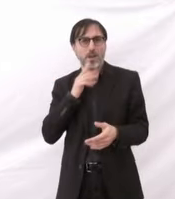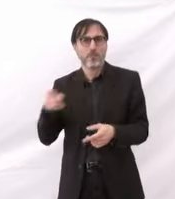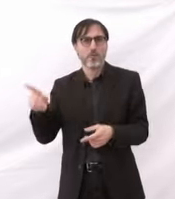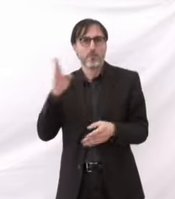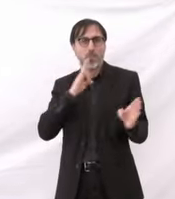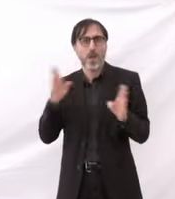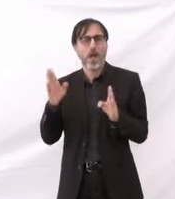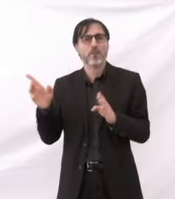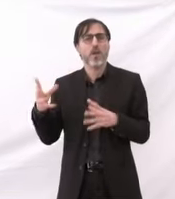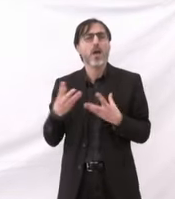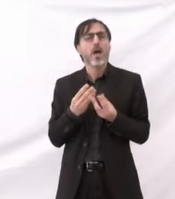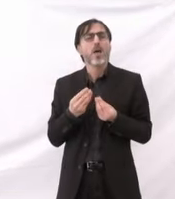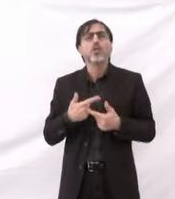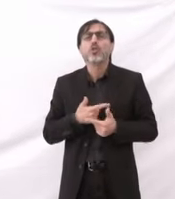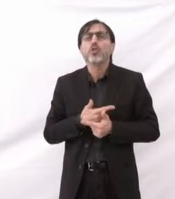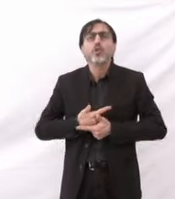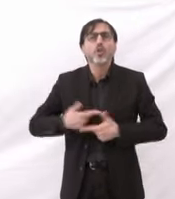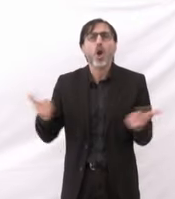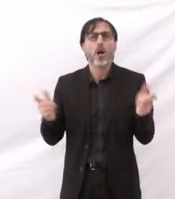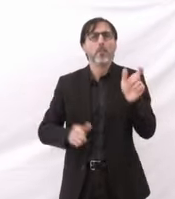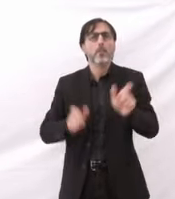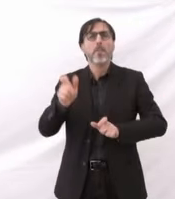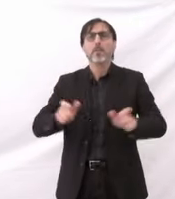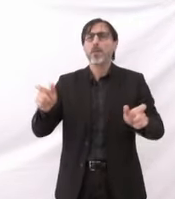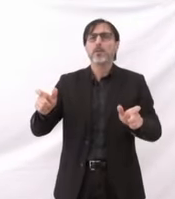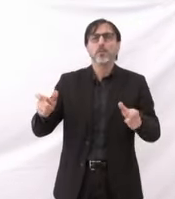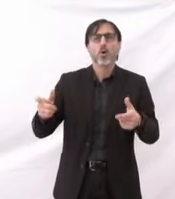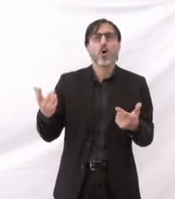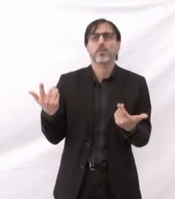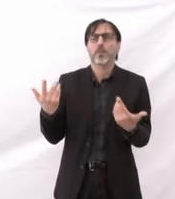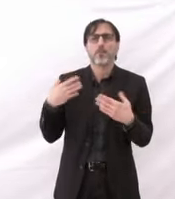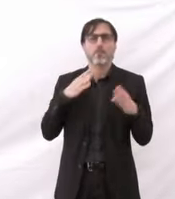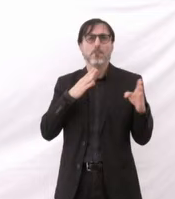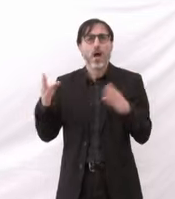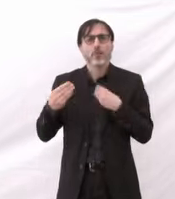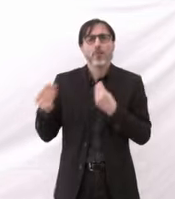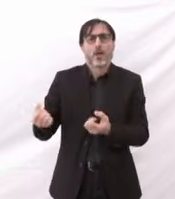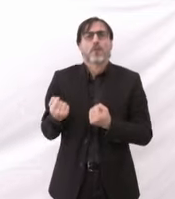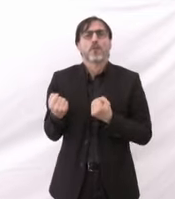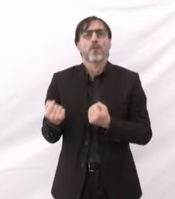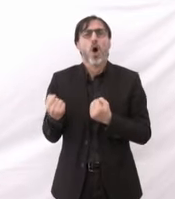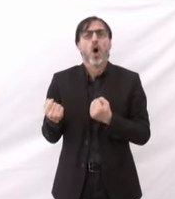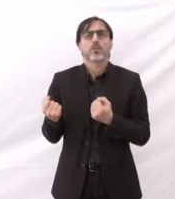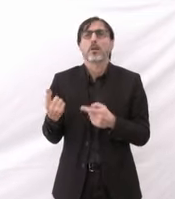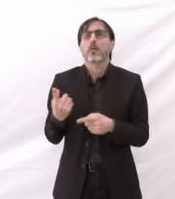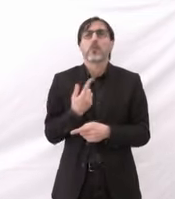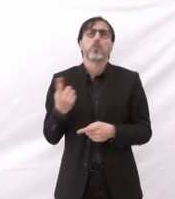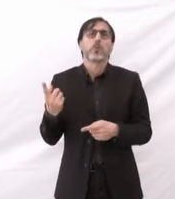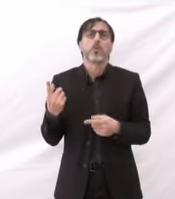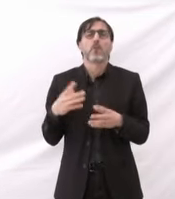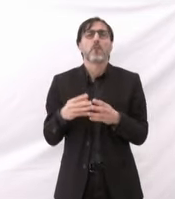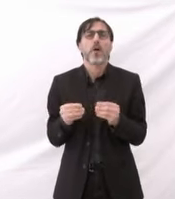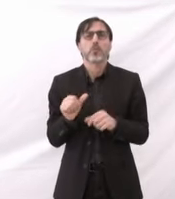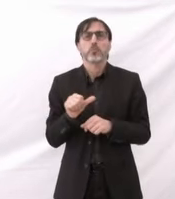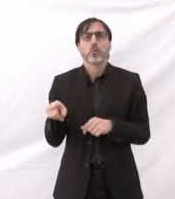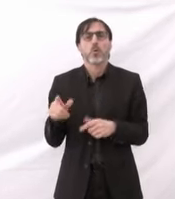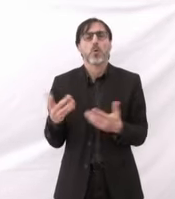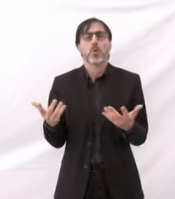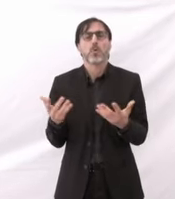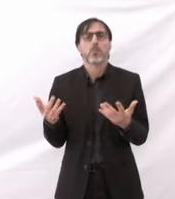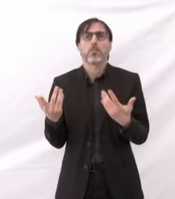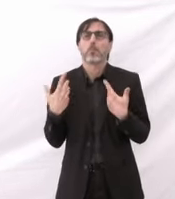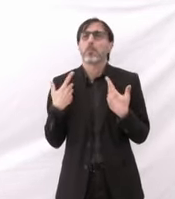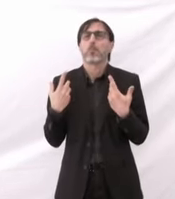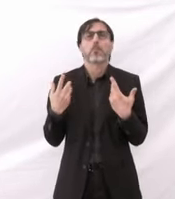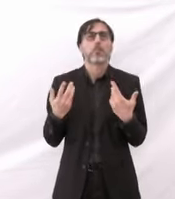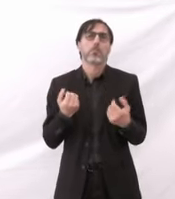troppi quelli che le rafforzano, le mafie, con il solo fatto di